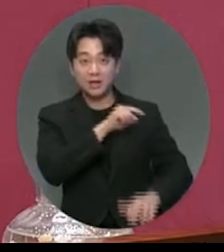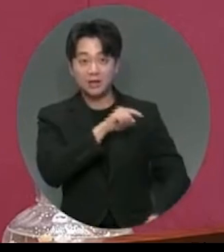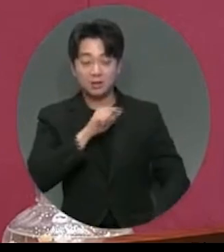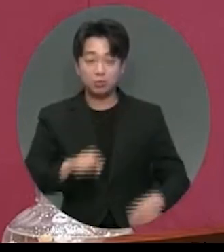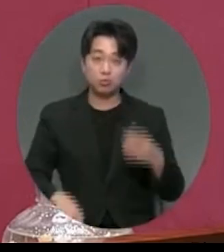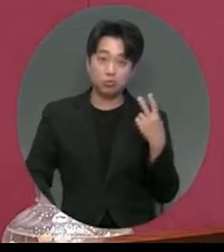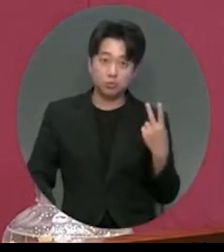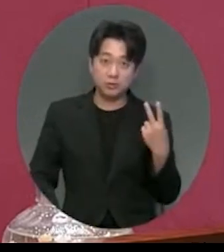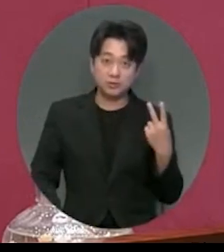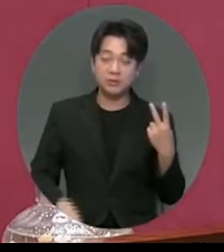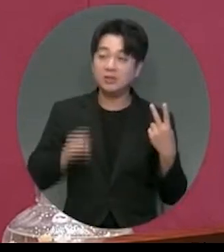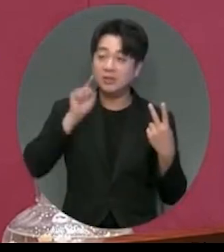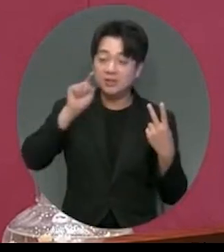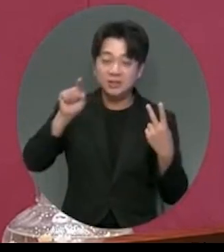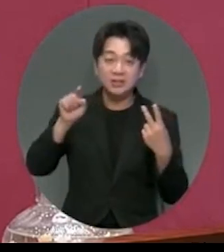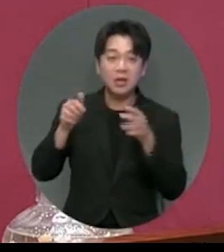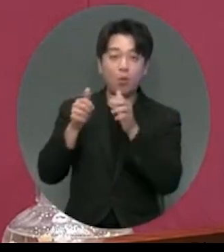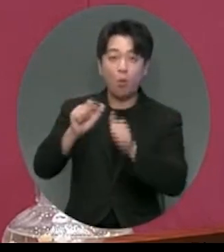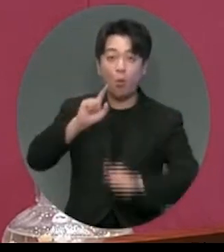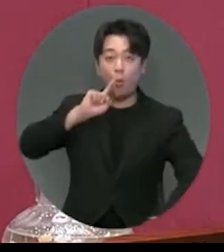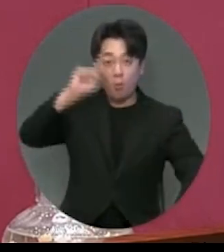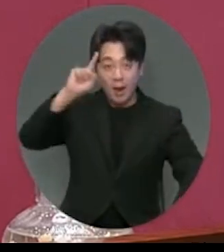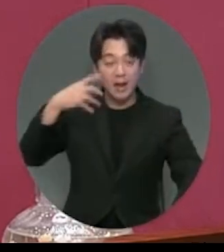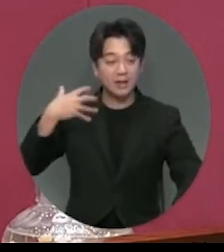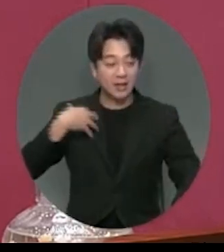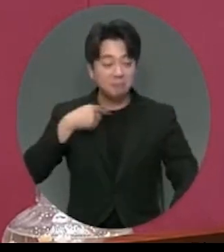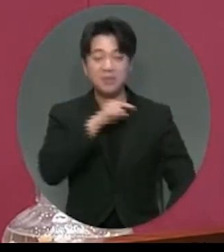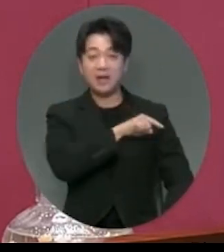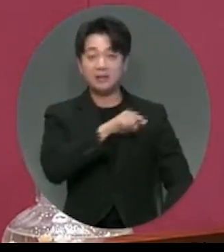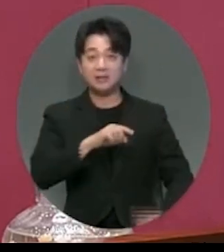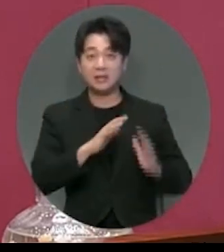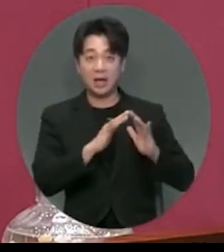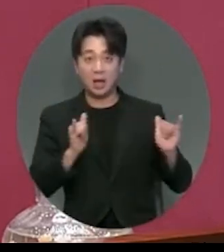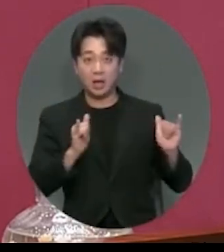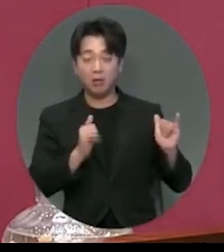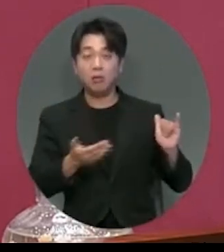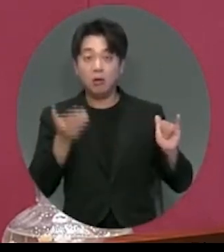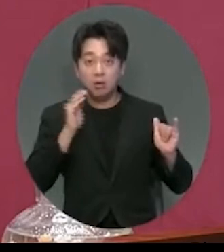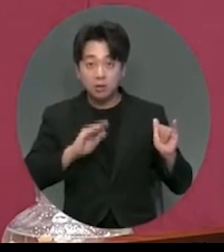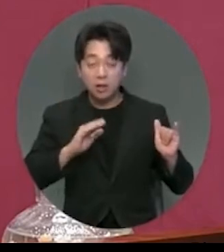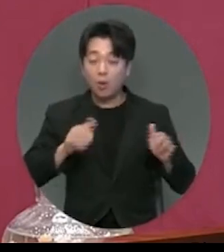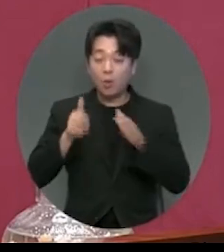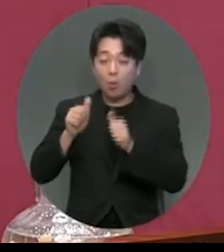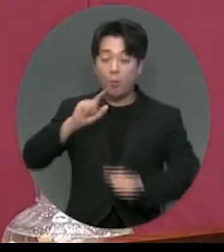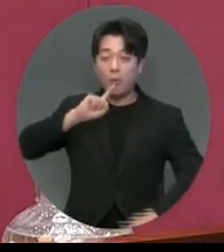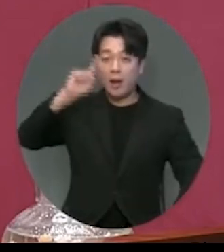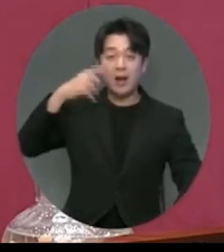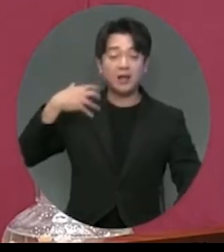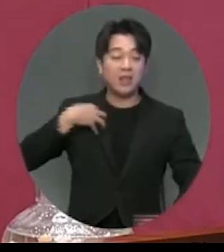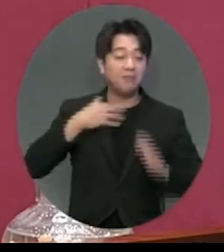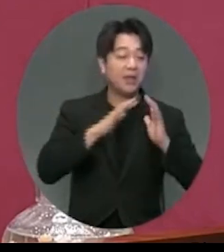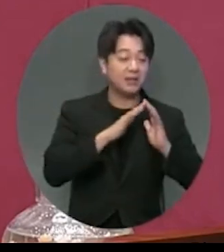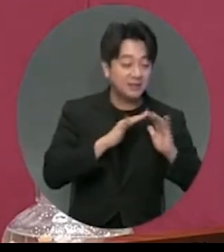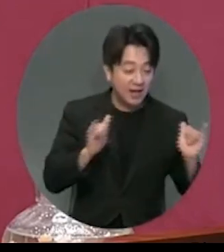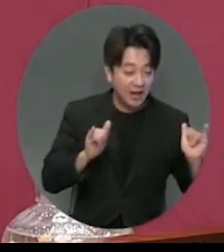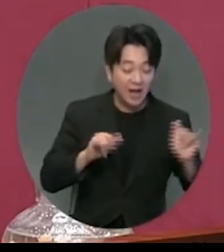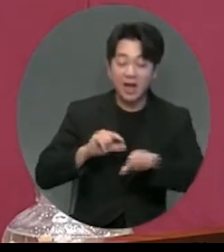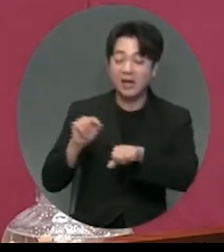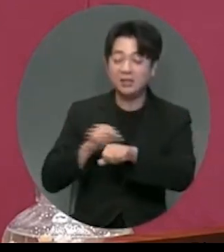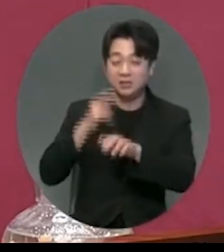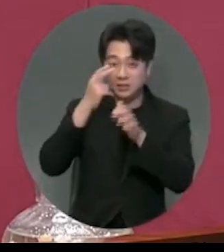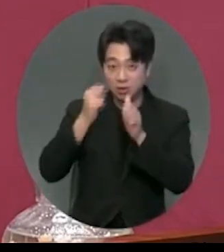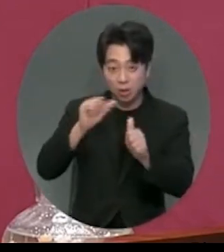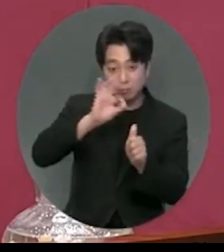고발 당사자입니다. 어떻게 고발 당사자가 자기를 수사할, 이 사건을 수사할 수사